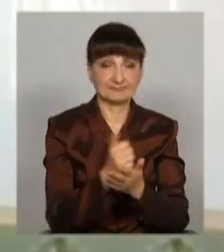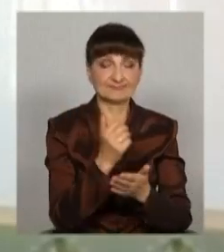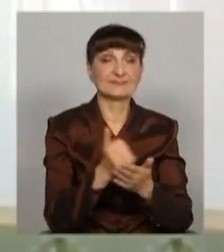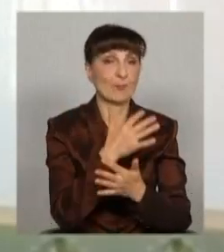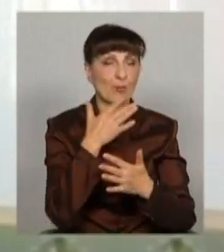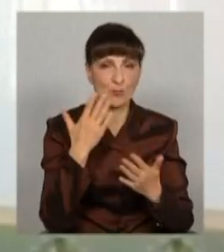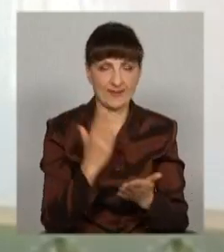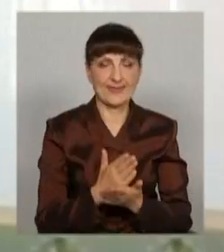находки